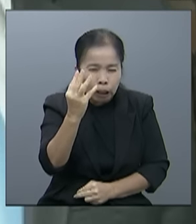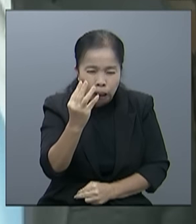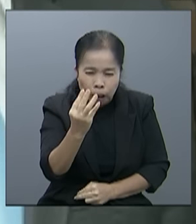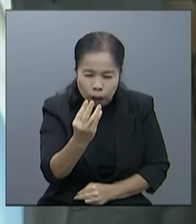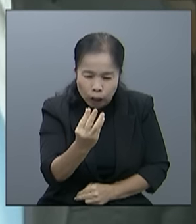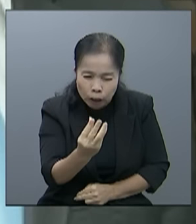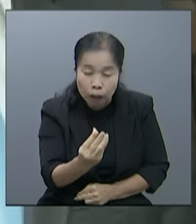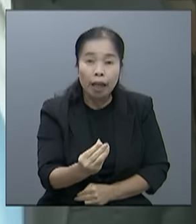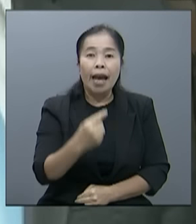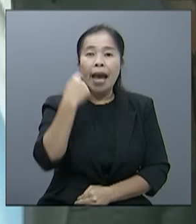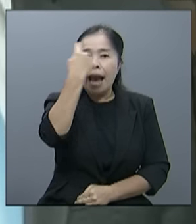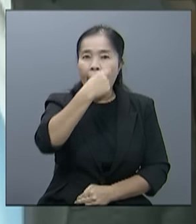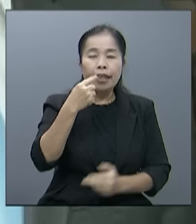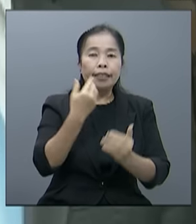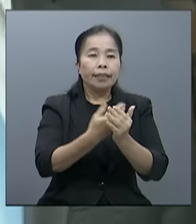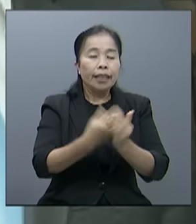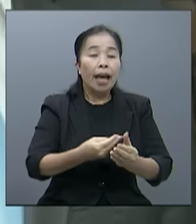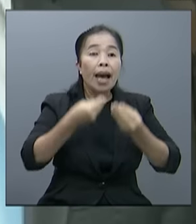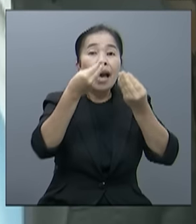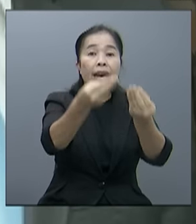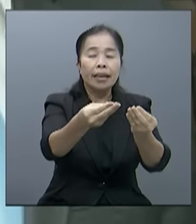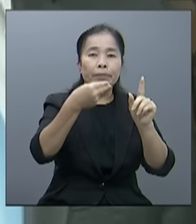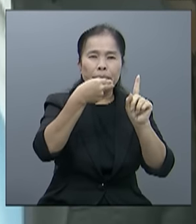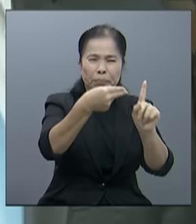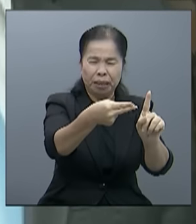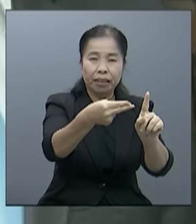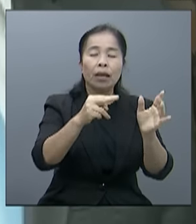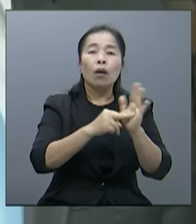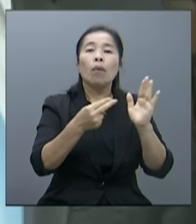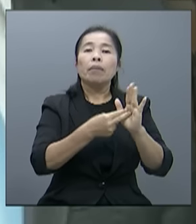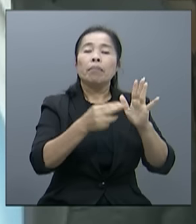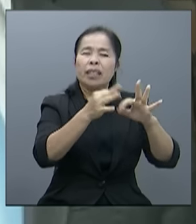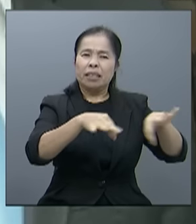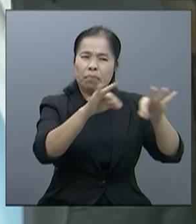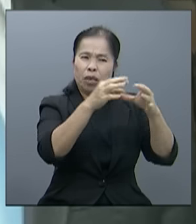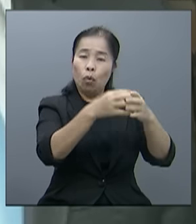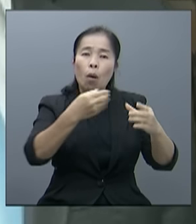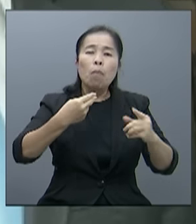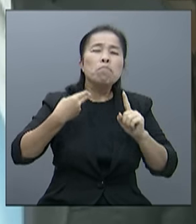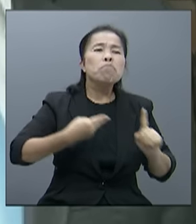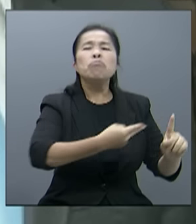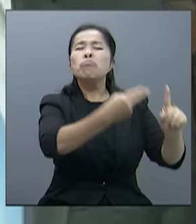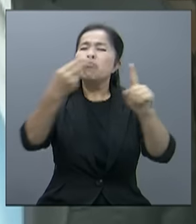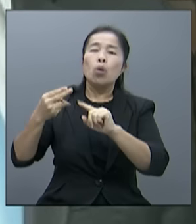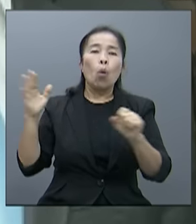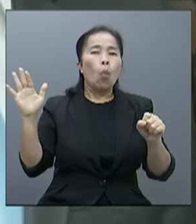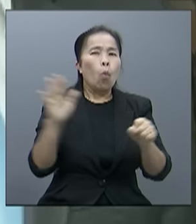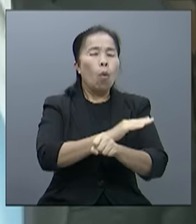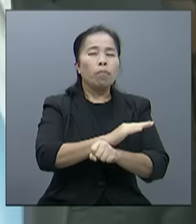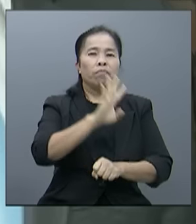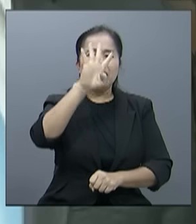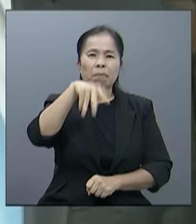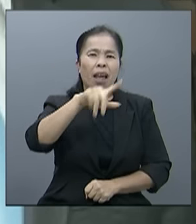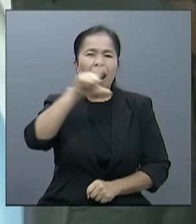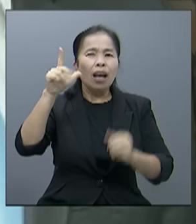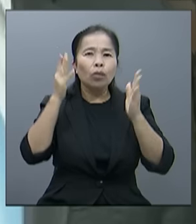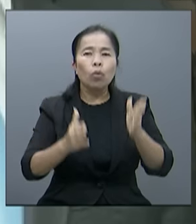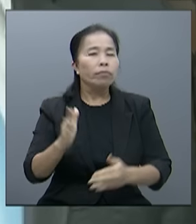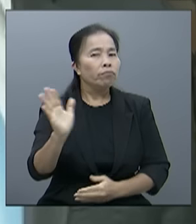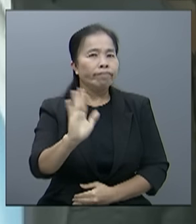ที่เราจะแจกเงินหมื่นบาทไปเนี่ยไม่ได้จำเป็นจะต้องแจกแบบทั่วหน้า45ล้านคนอาจจะเลือกค